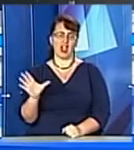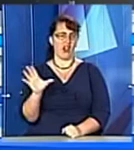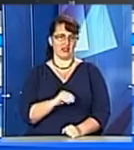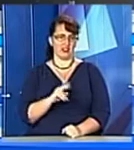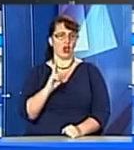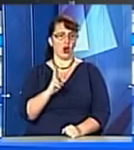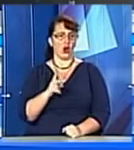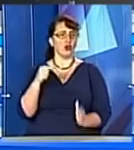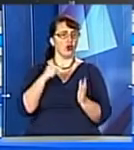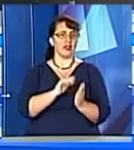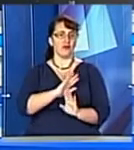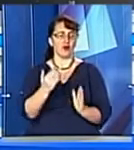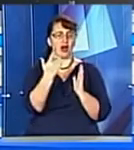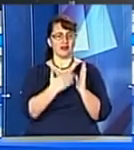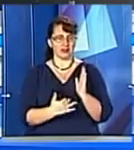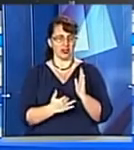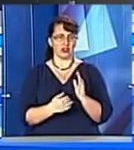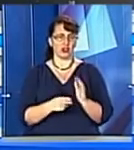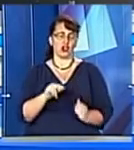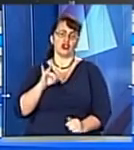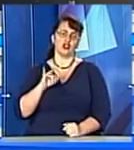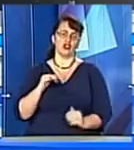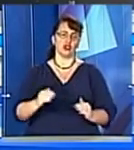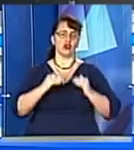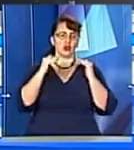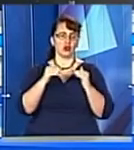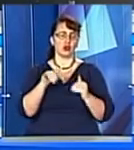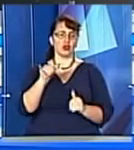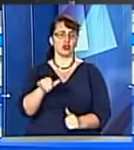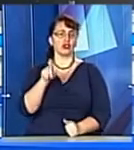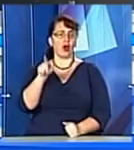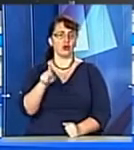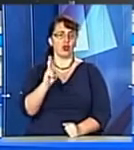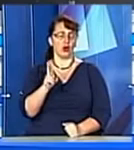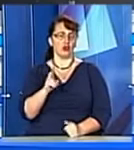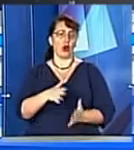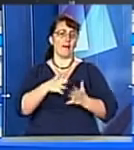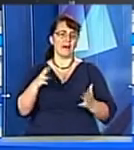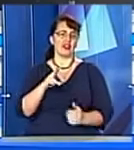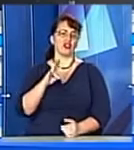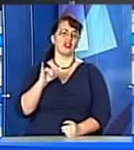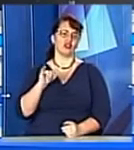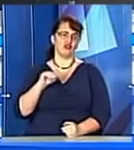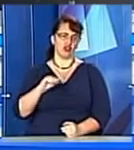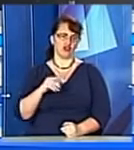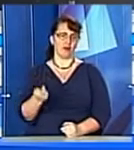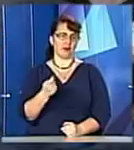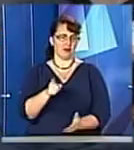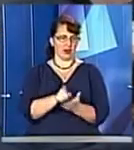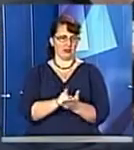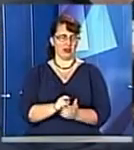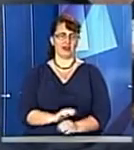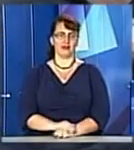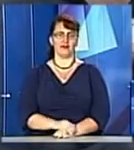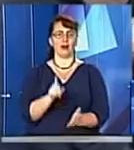потрапить у список на підвищення пенсій та чи зросте вона у тих, в кого більша за мінімальну, знає Марта Янко.